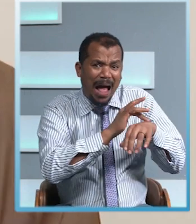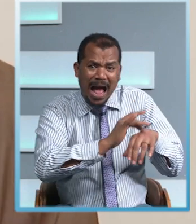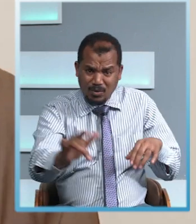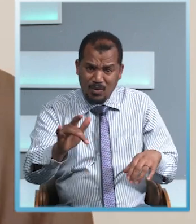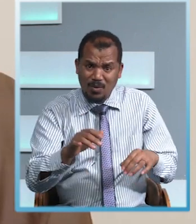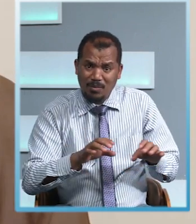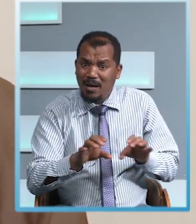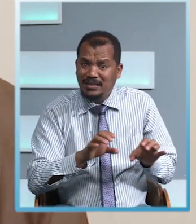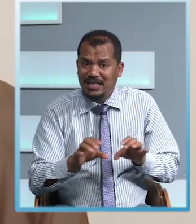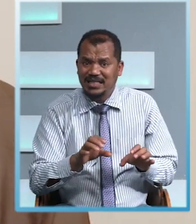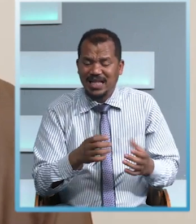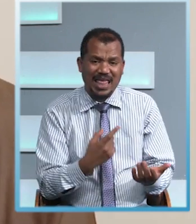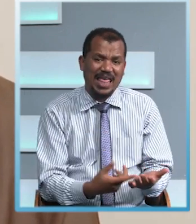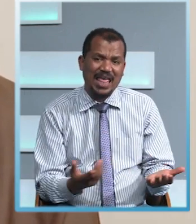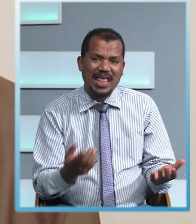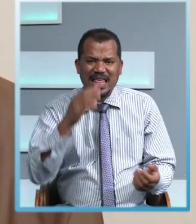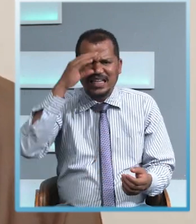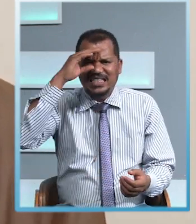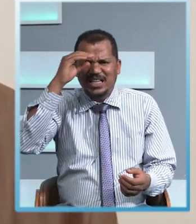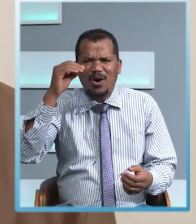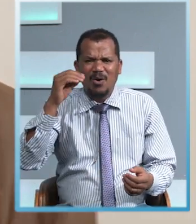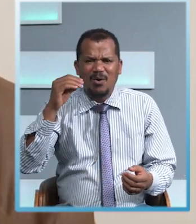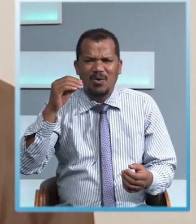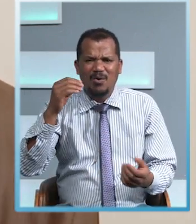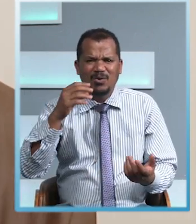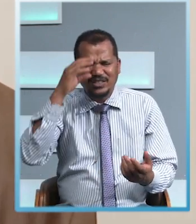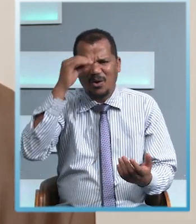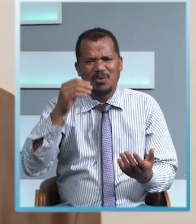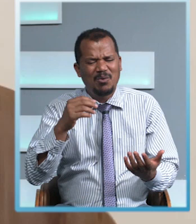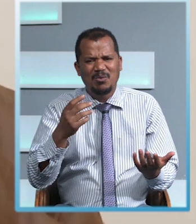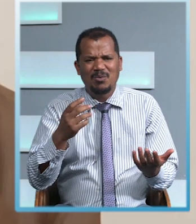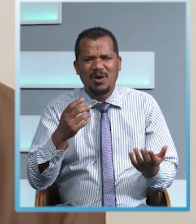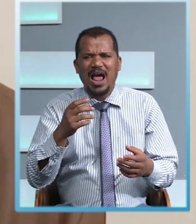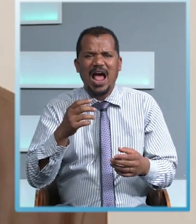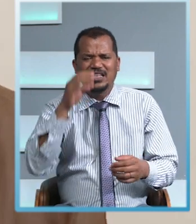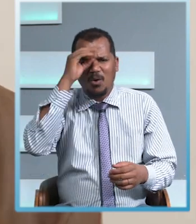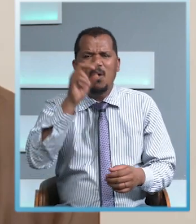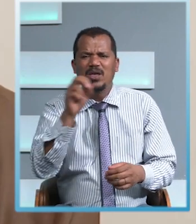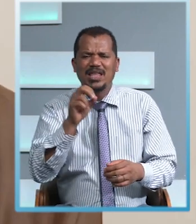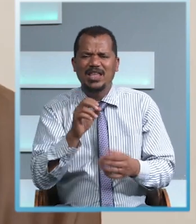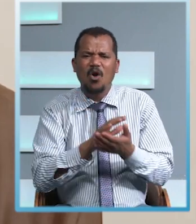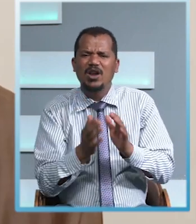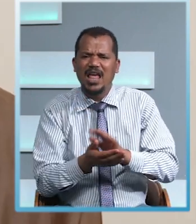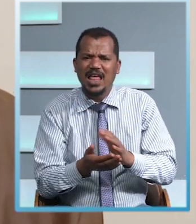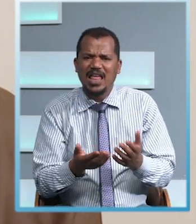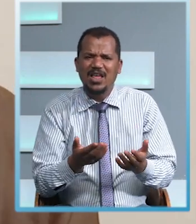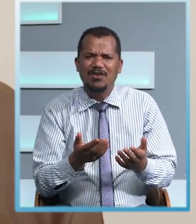እንደዚህ ባዶ ማድረግ ይሄ የሰው ኢንሳንያ የሚባል ይሄ ሰውአዊ የሆነ